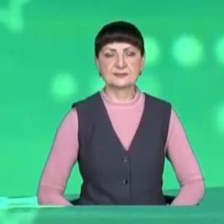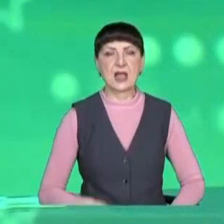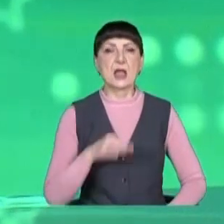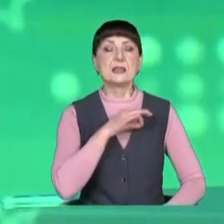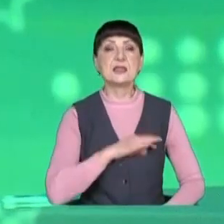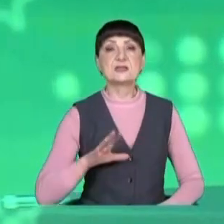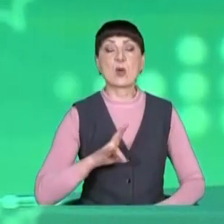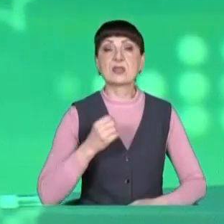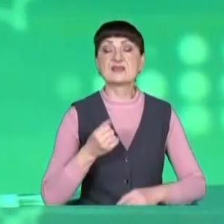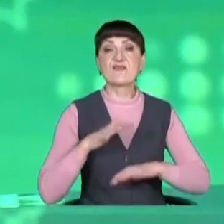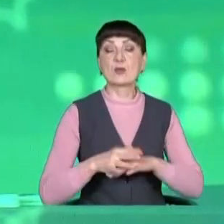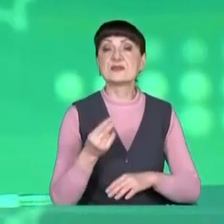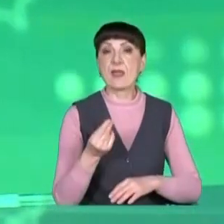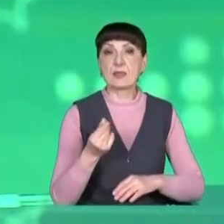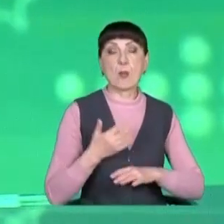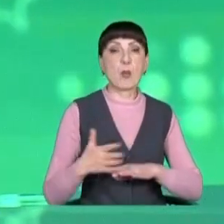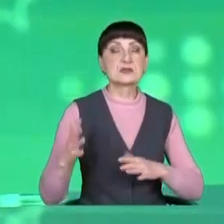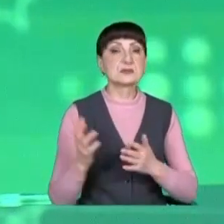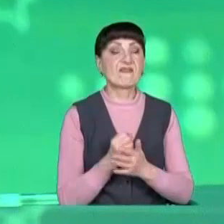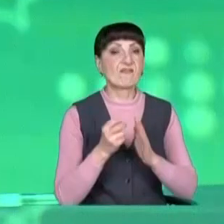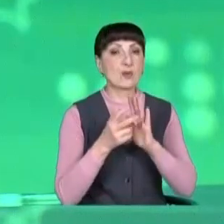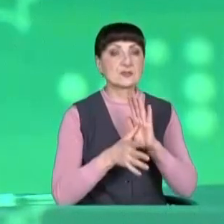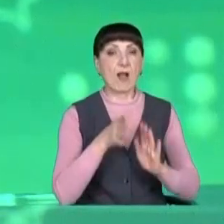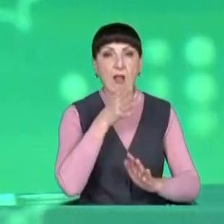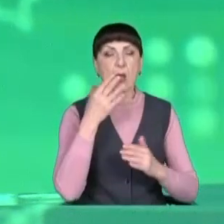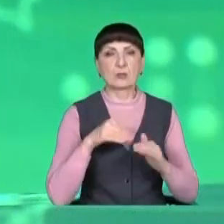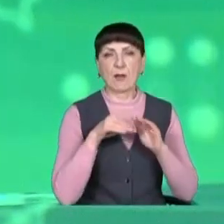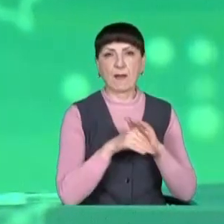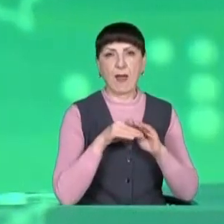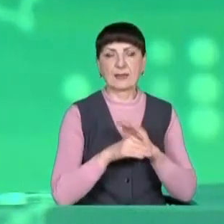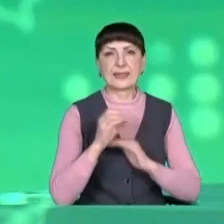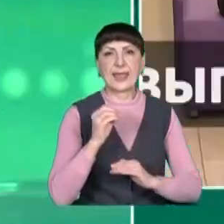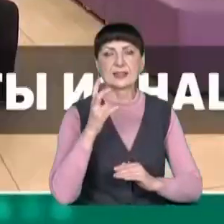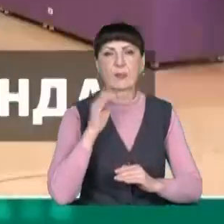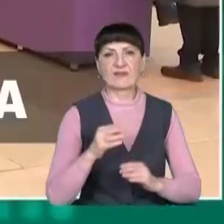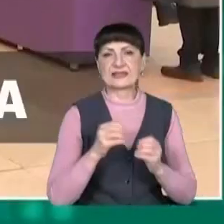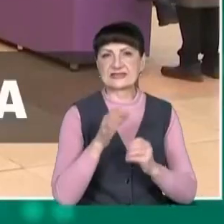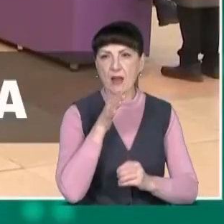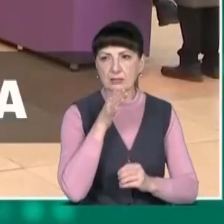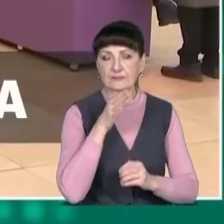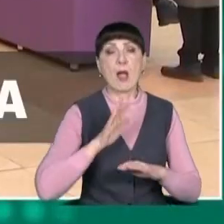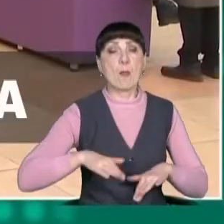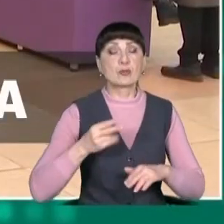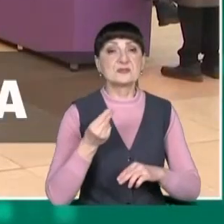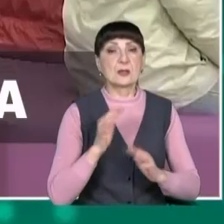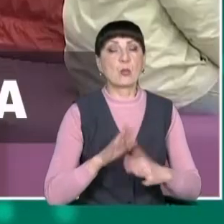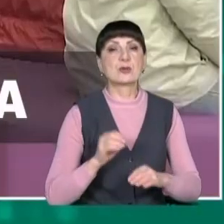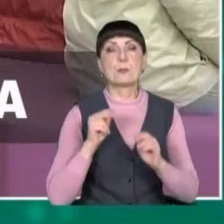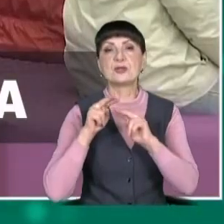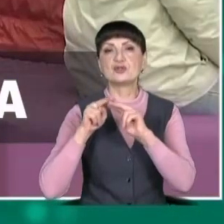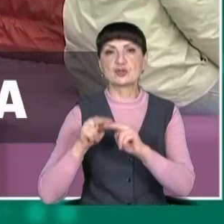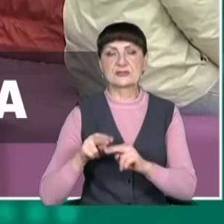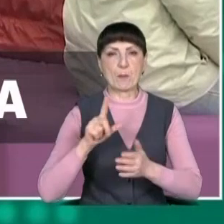Неиспользованные из нацфонда деньги после достижения 18-летия будут храниться в ЕНПФ еще 10 лет. А потом средства перечислят